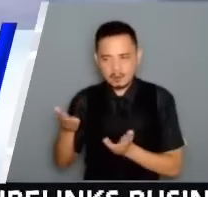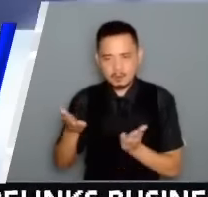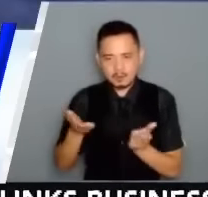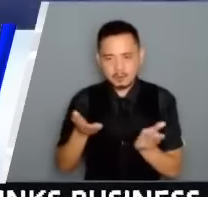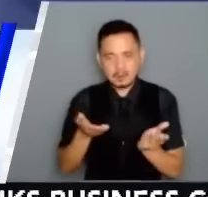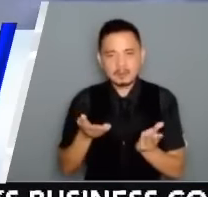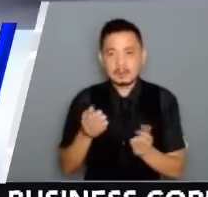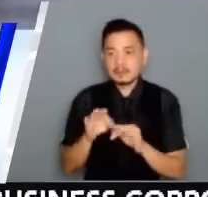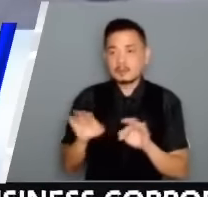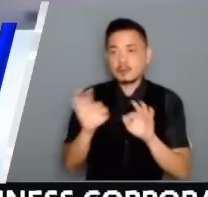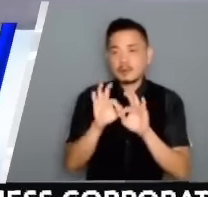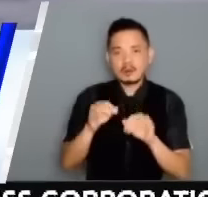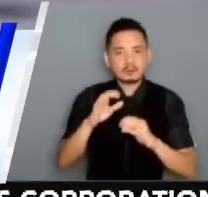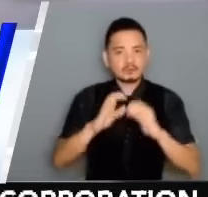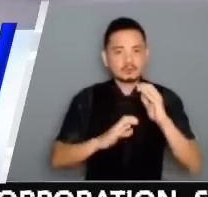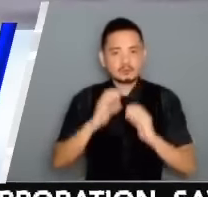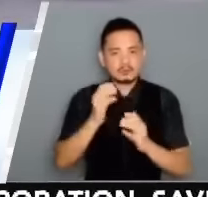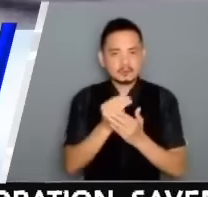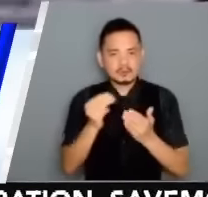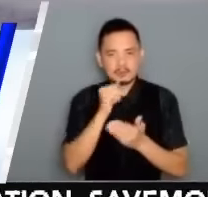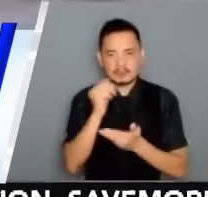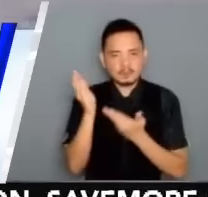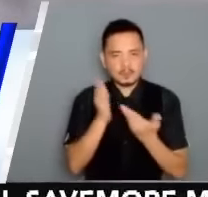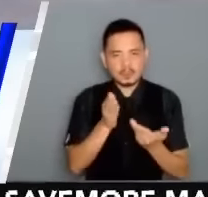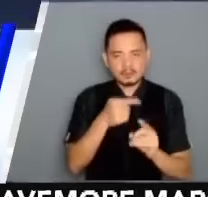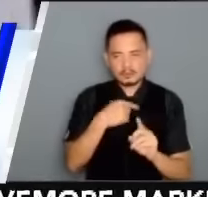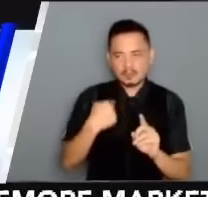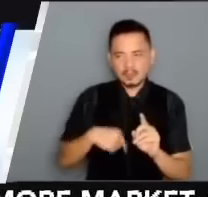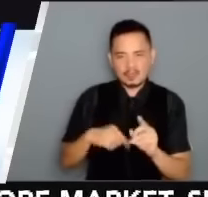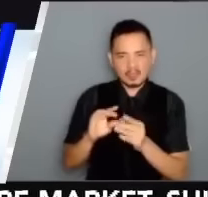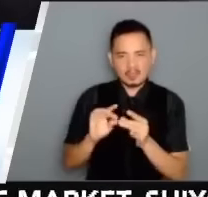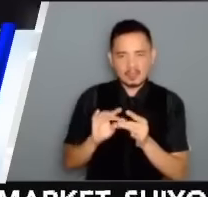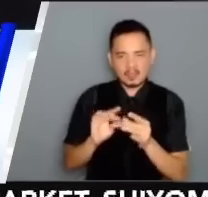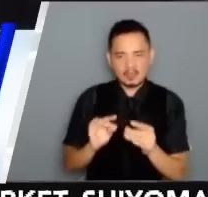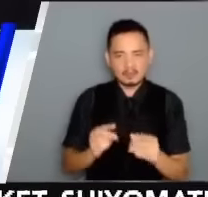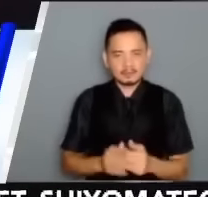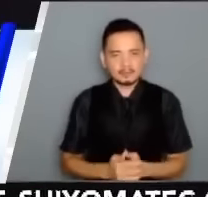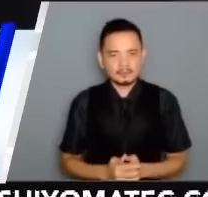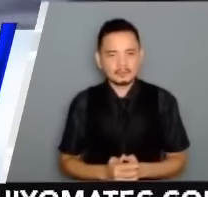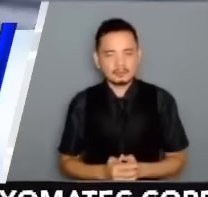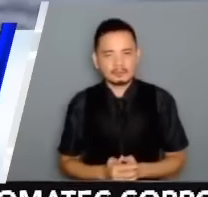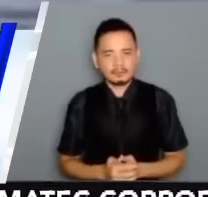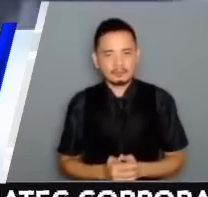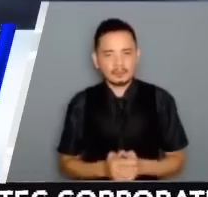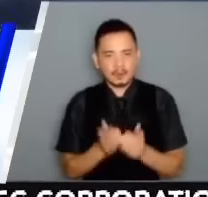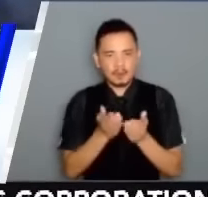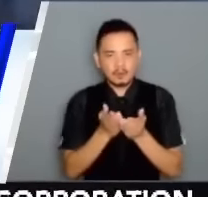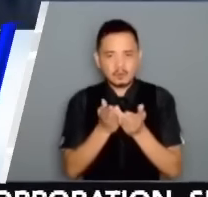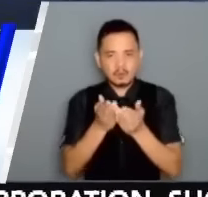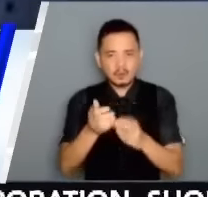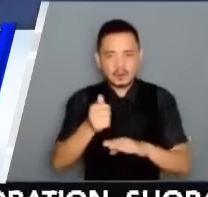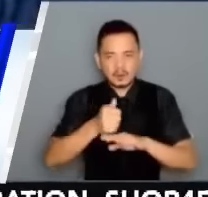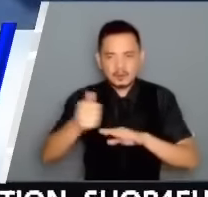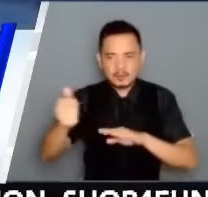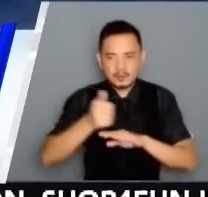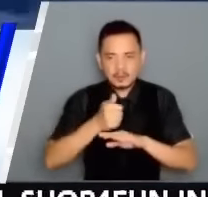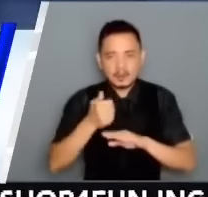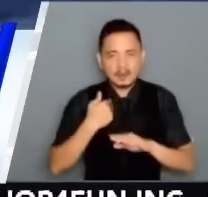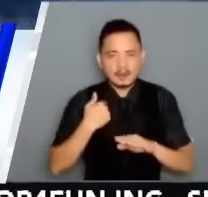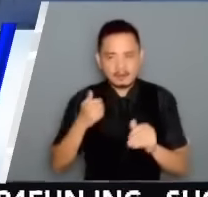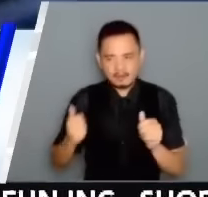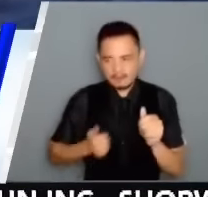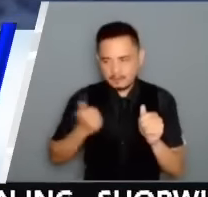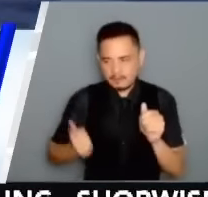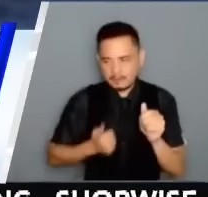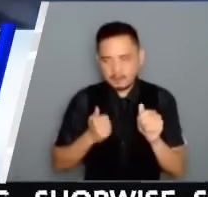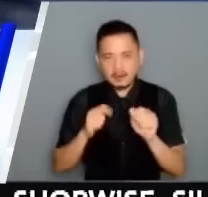na dadalhin. Nang magbaba ng rubber boat ang BRP Cabra para magpunta sa BRP Sierra Madre, binuntutan sila ng mga speedboat ng